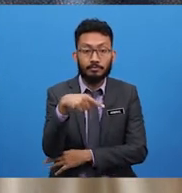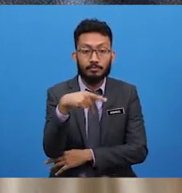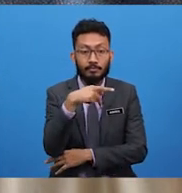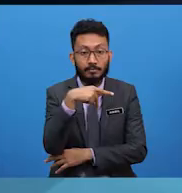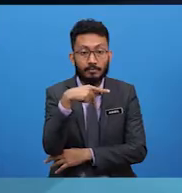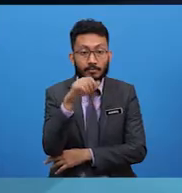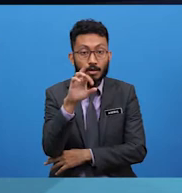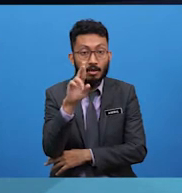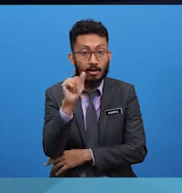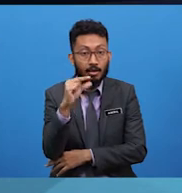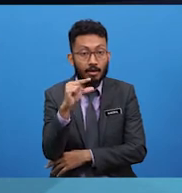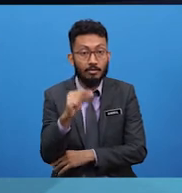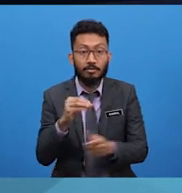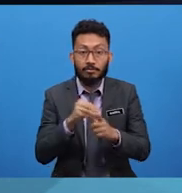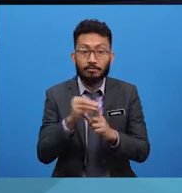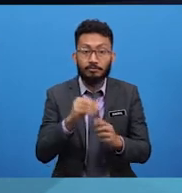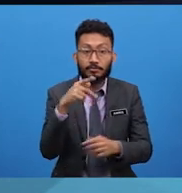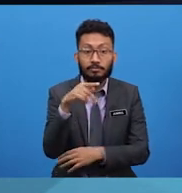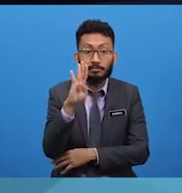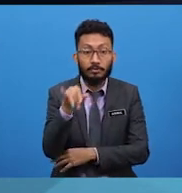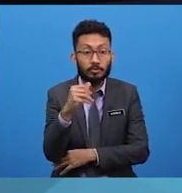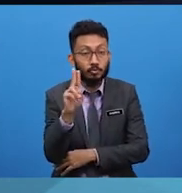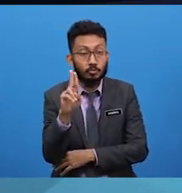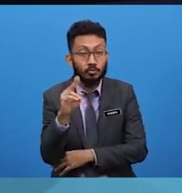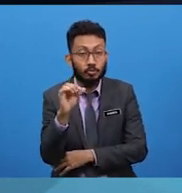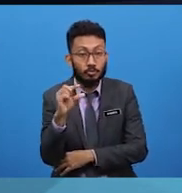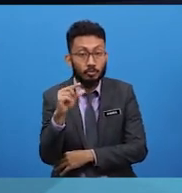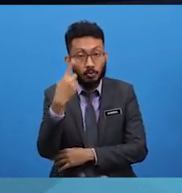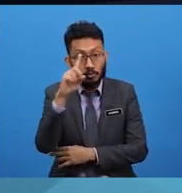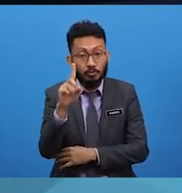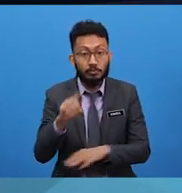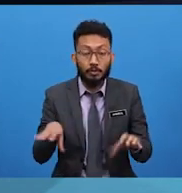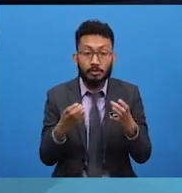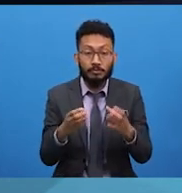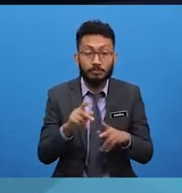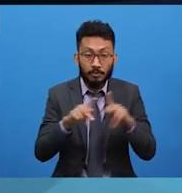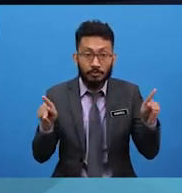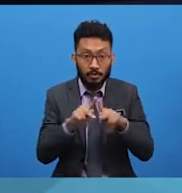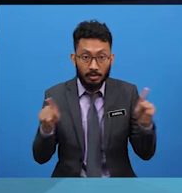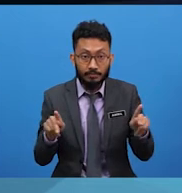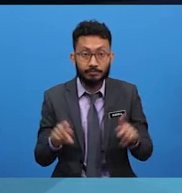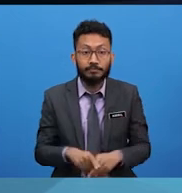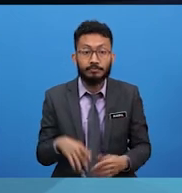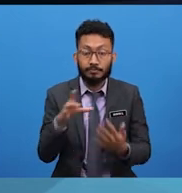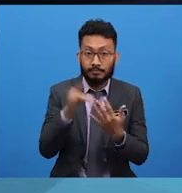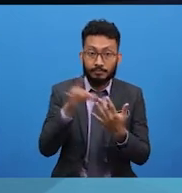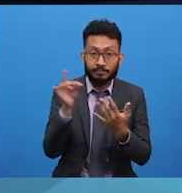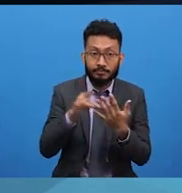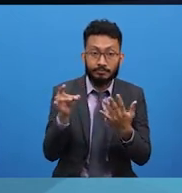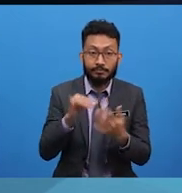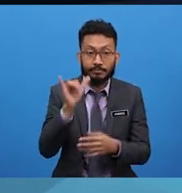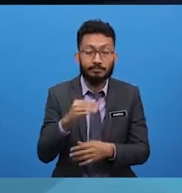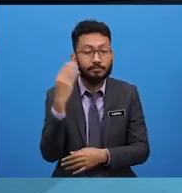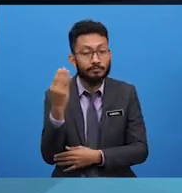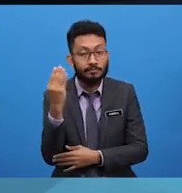mahjong. Kertas ini digunakan untuk mendraf pola. Murid-murid, pilih kertas yang sederhana tebal